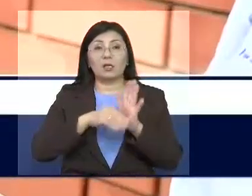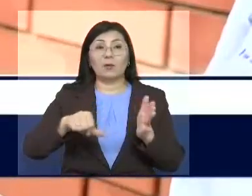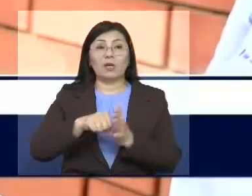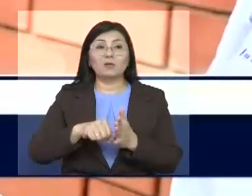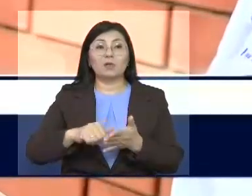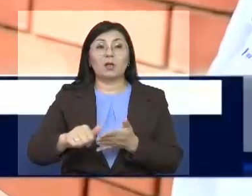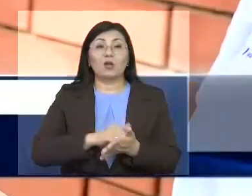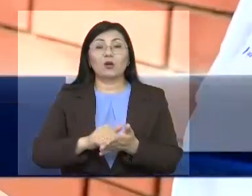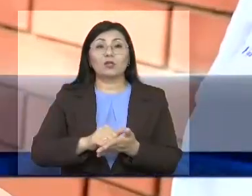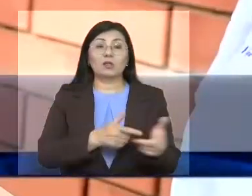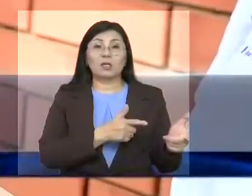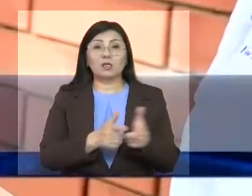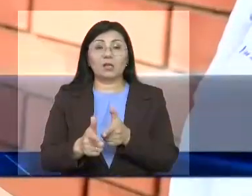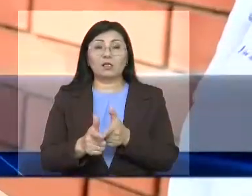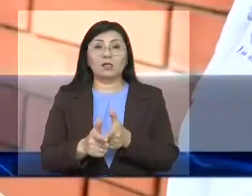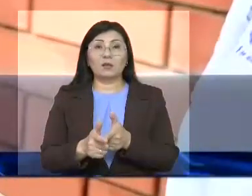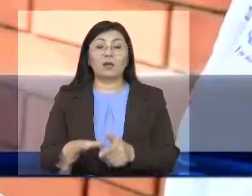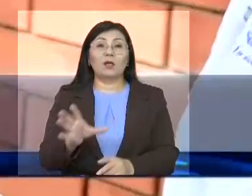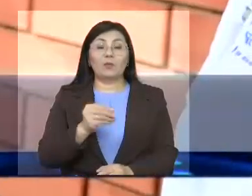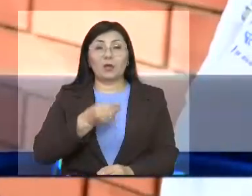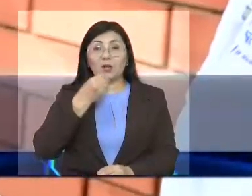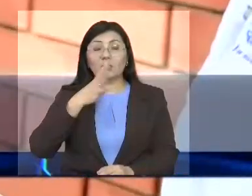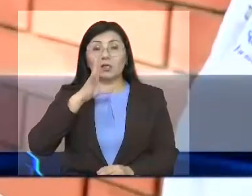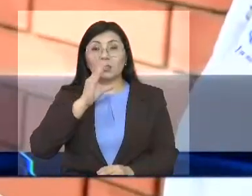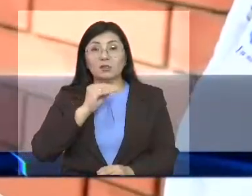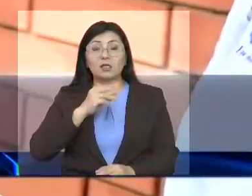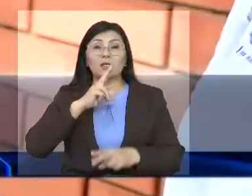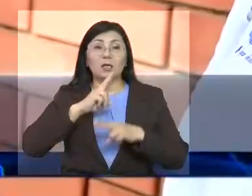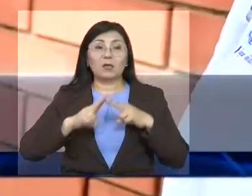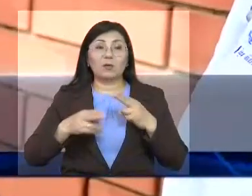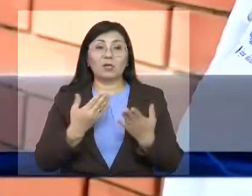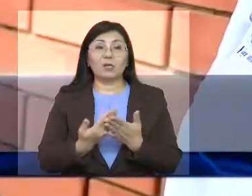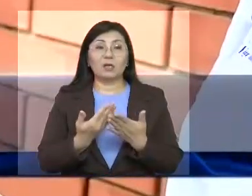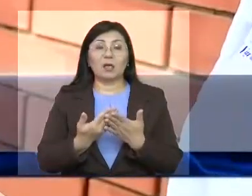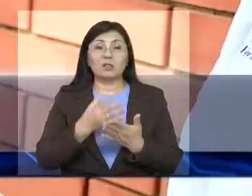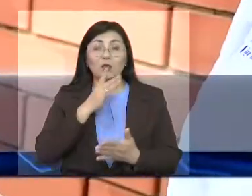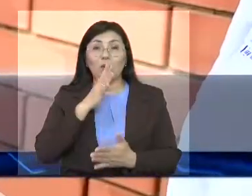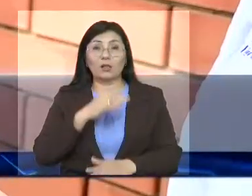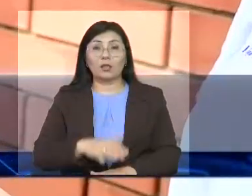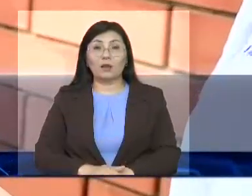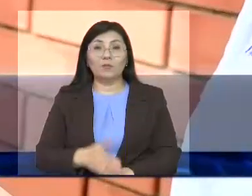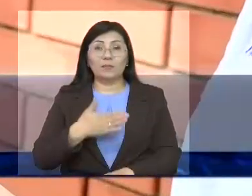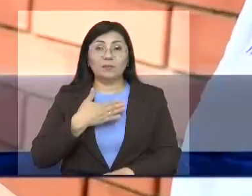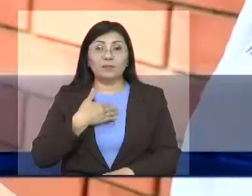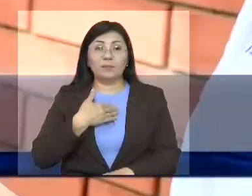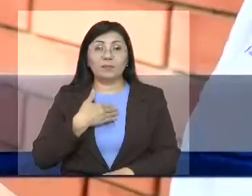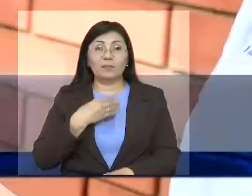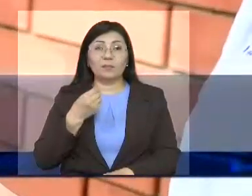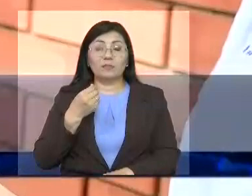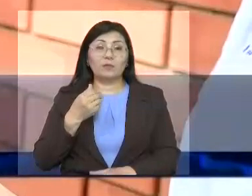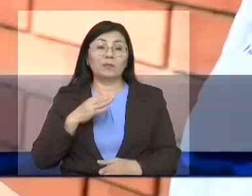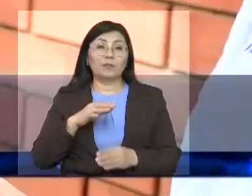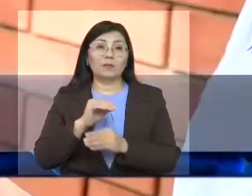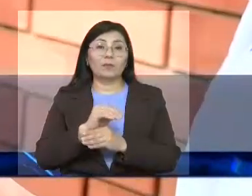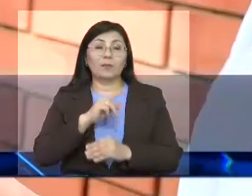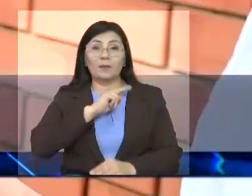Құжаттарын дайындадым. Құжаттар дайындау кезінде барлығы жақсы сәтті аяқталды. Енді қазір сәтте маған ақша аударылып тұр.